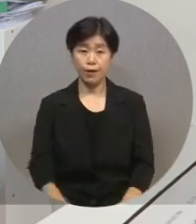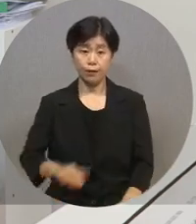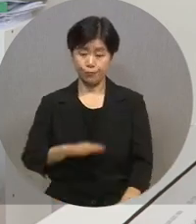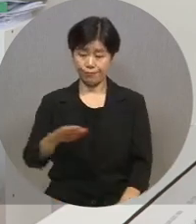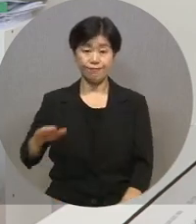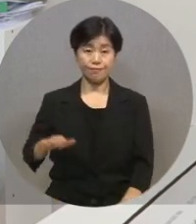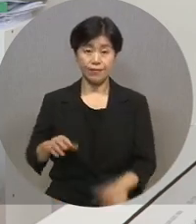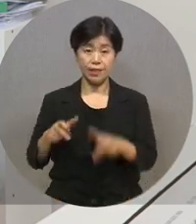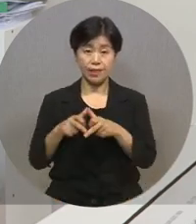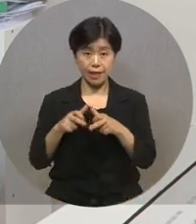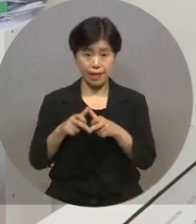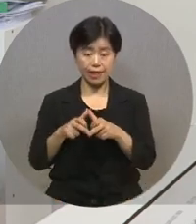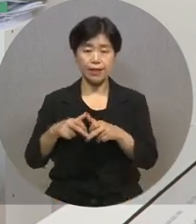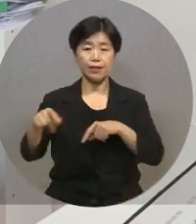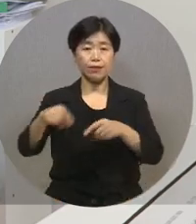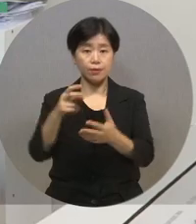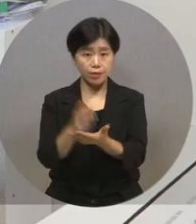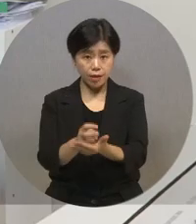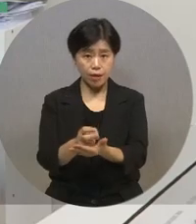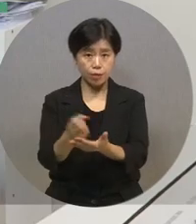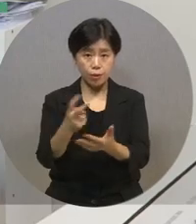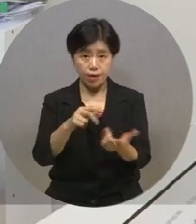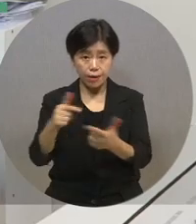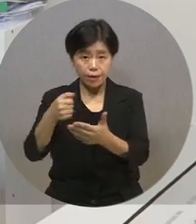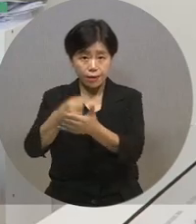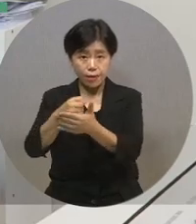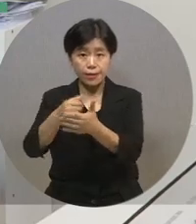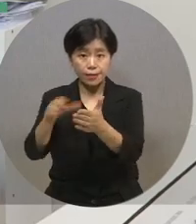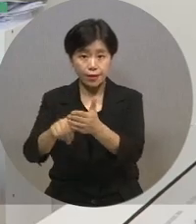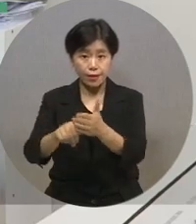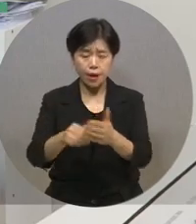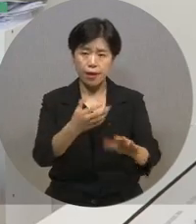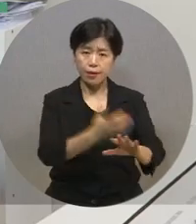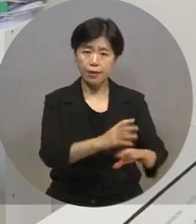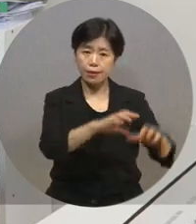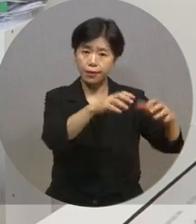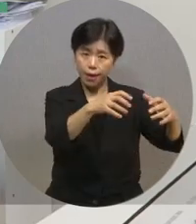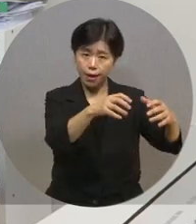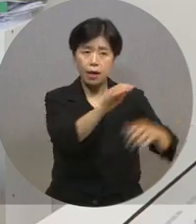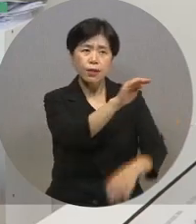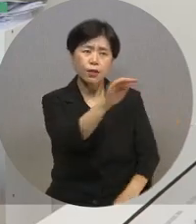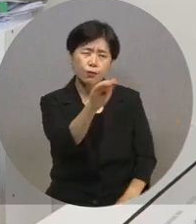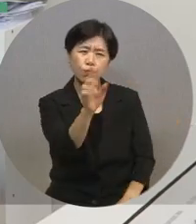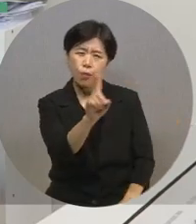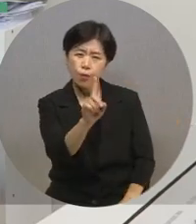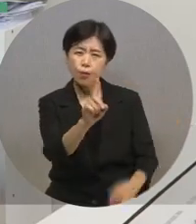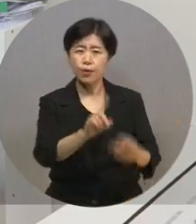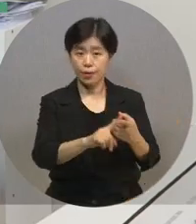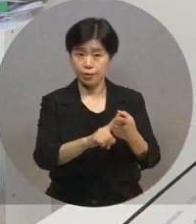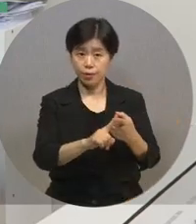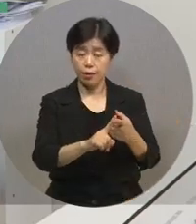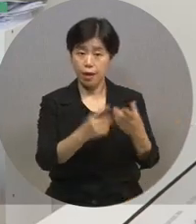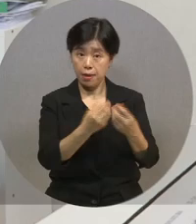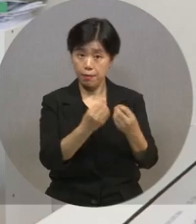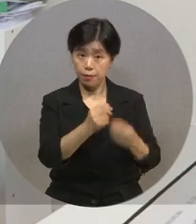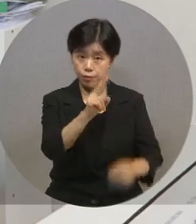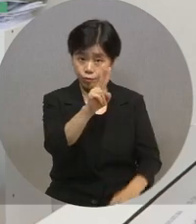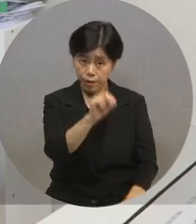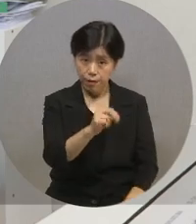저희가 이제 장애인 정책이나 이런 거를 할 때도 국제적인 스탠다드, UN을